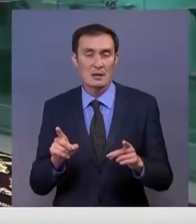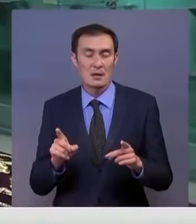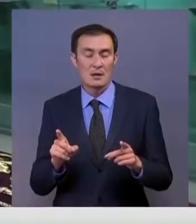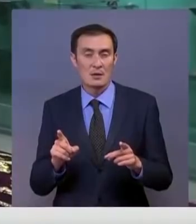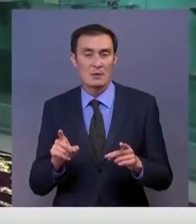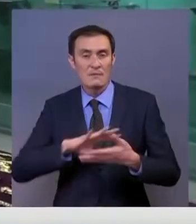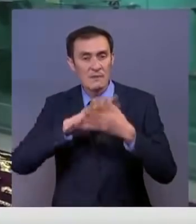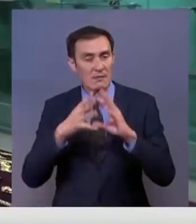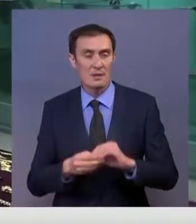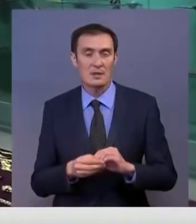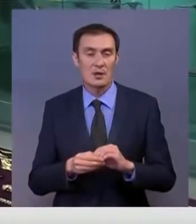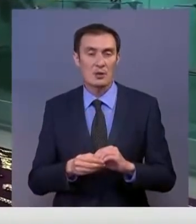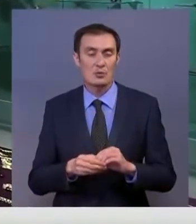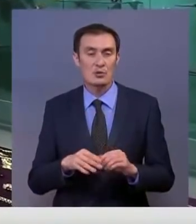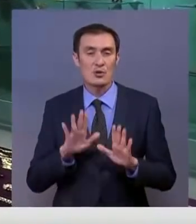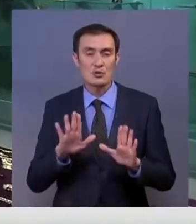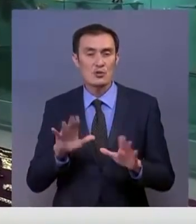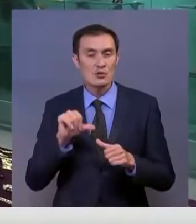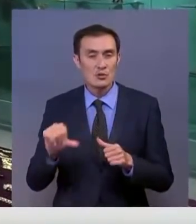по, не только по